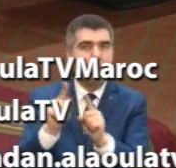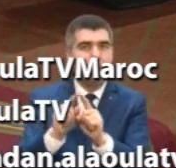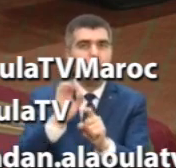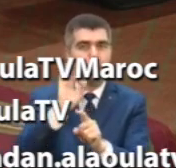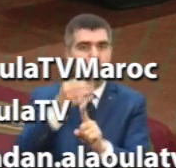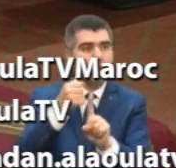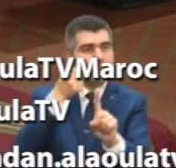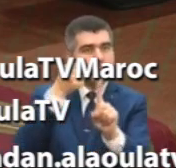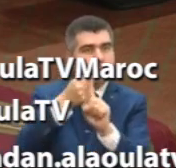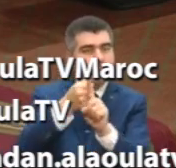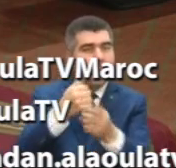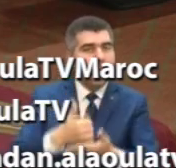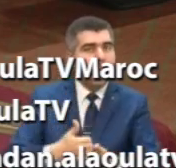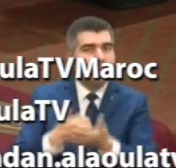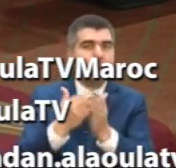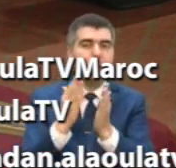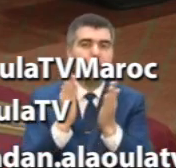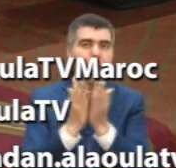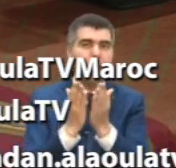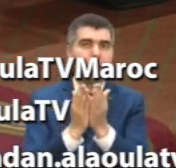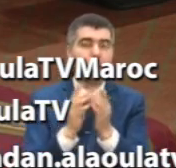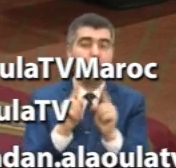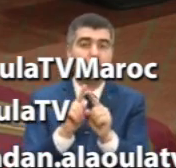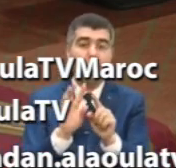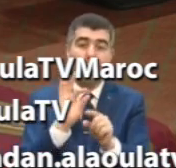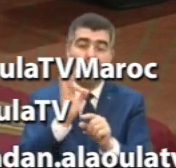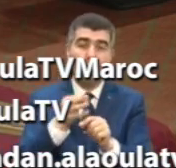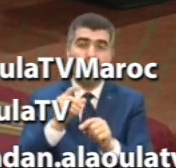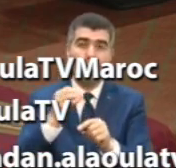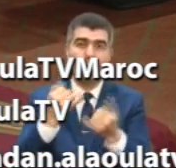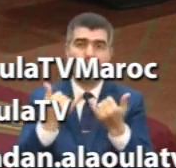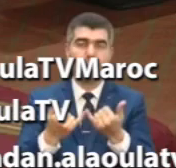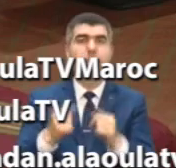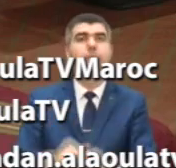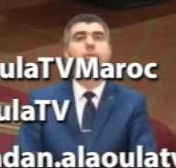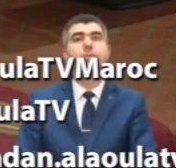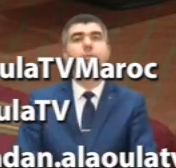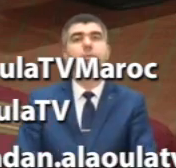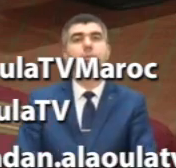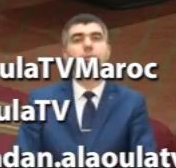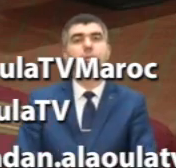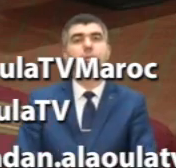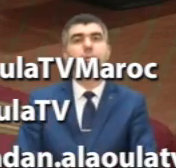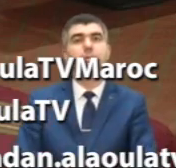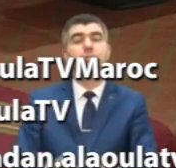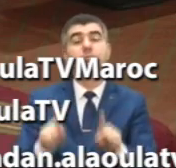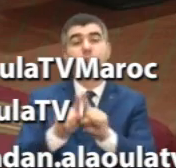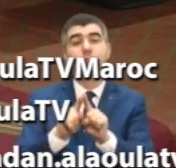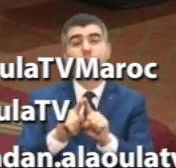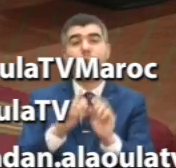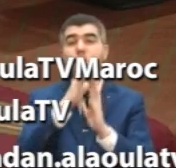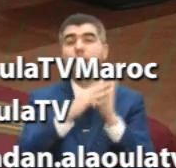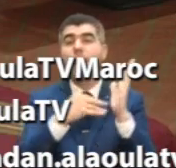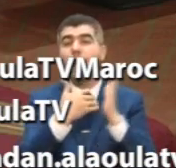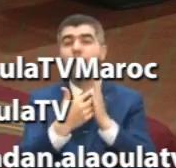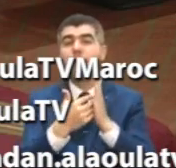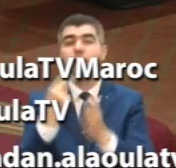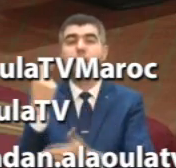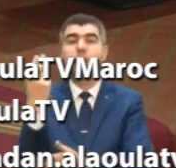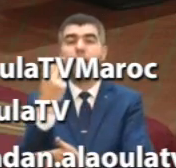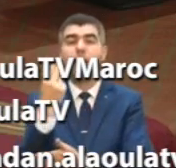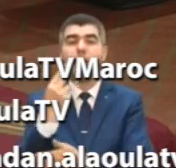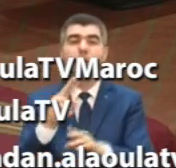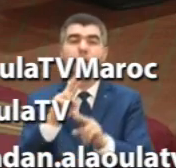التي ينبغي أن تقوم بها. هذا تشخيص لواقع الحال. فيما يتعلق بالخريطة الجامعية الوطنية وقد أجبت عن